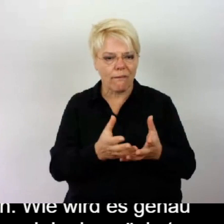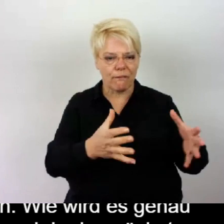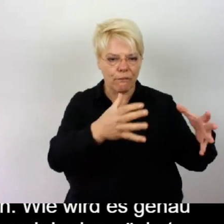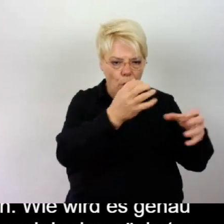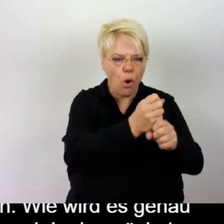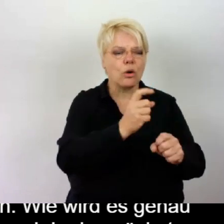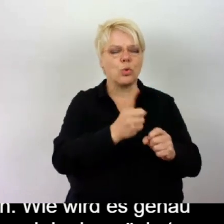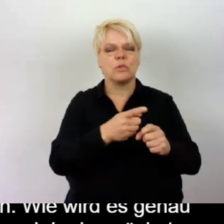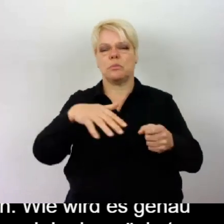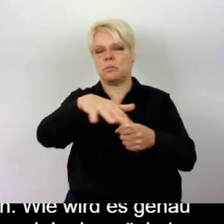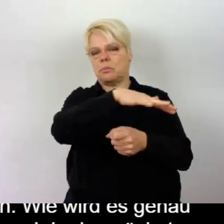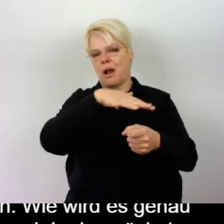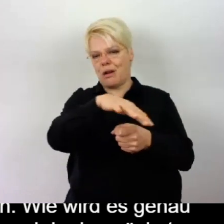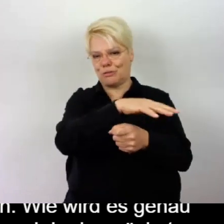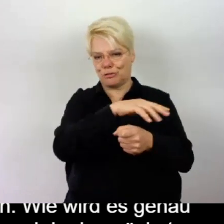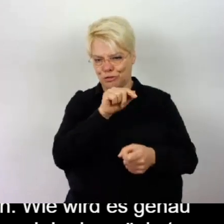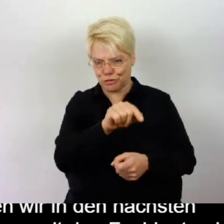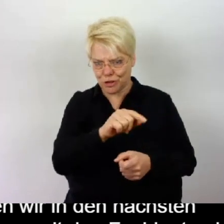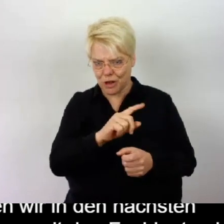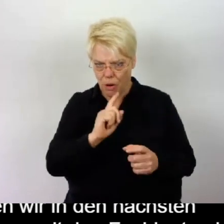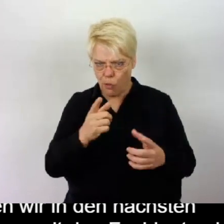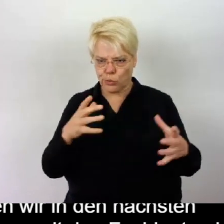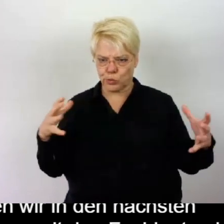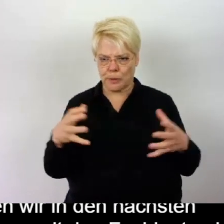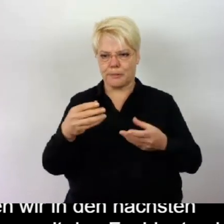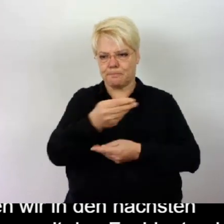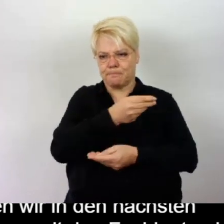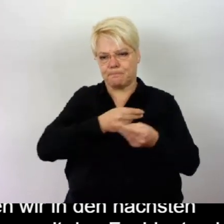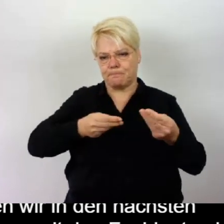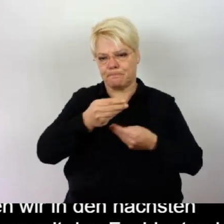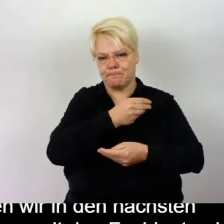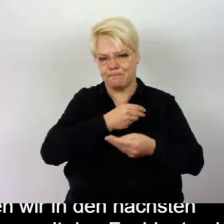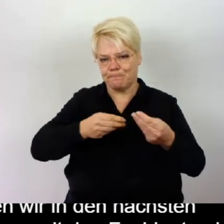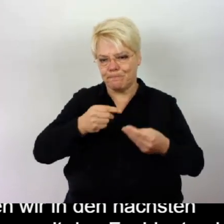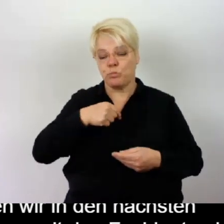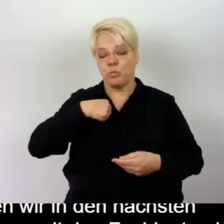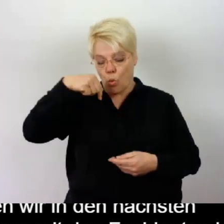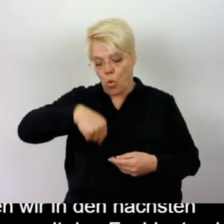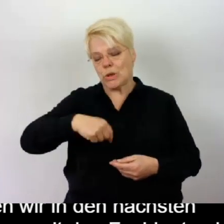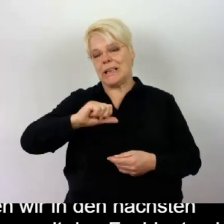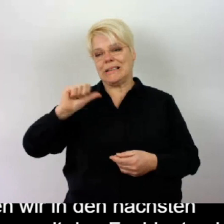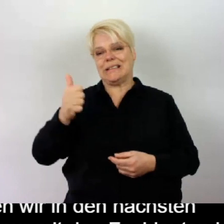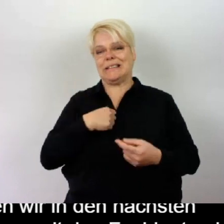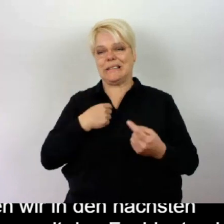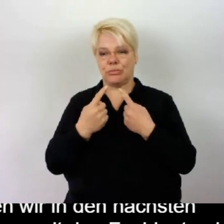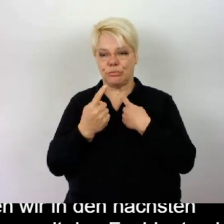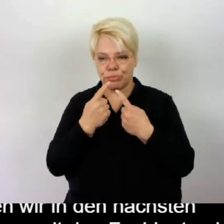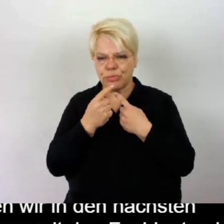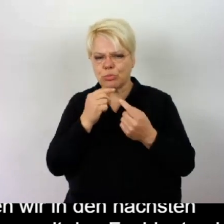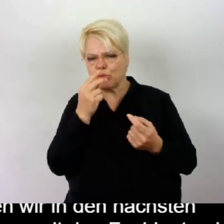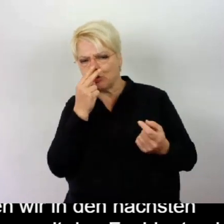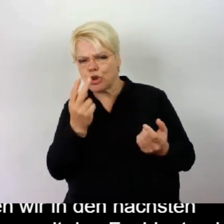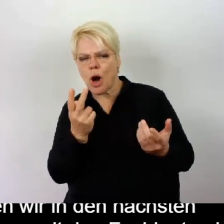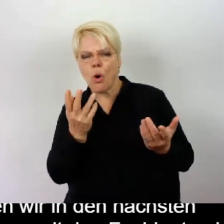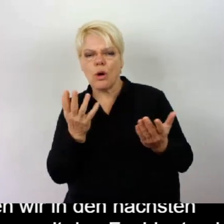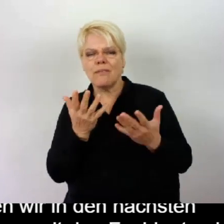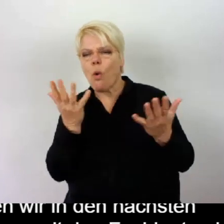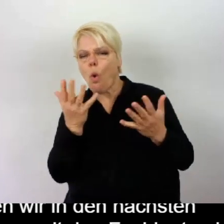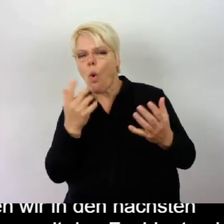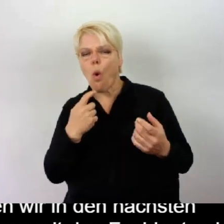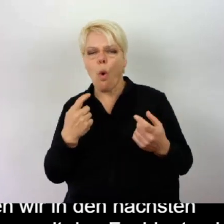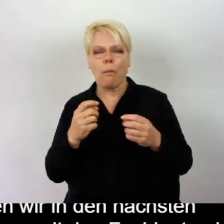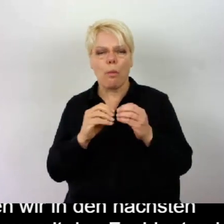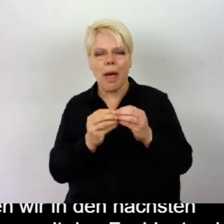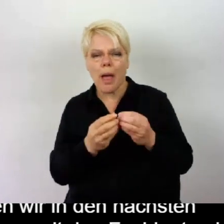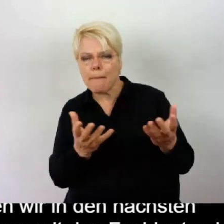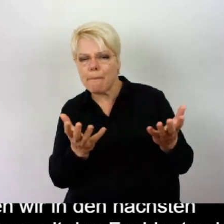können. Und von daher möchten wir das mit denen zusammen erarbeiten, dass es auch so effektiv ist und wirklich nicht nur feigenblattmäßig, wir haben jetzt ein